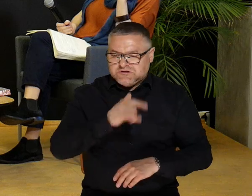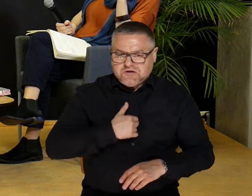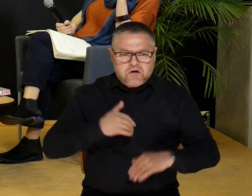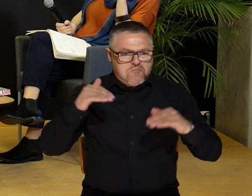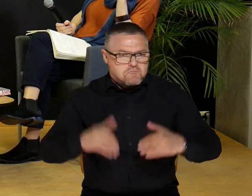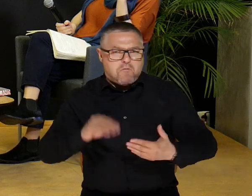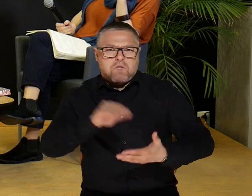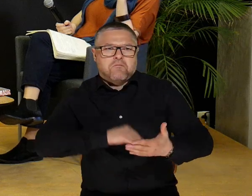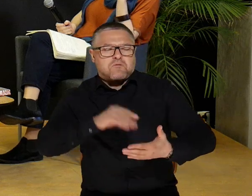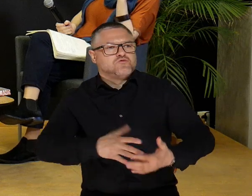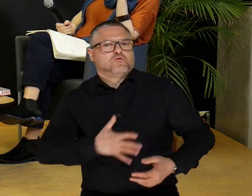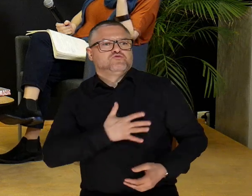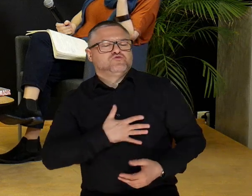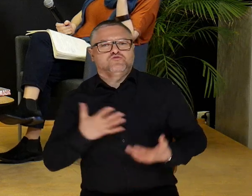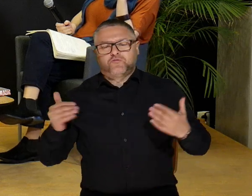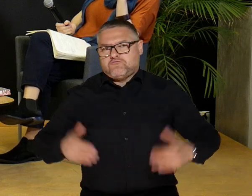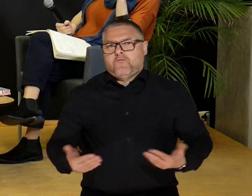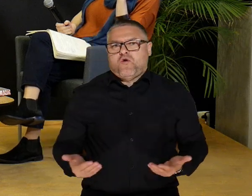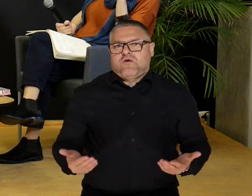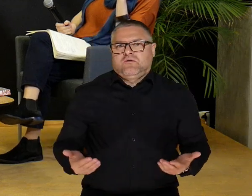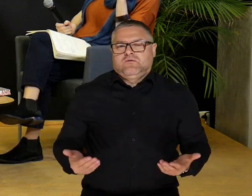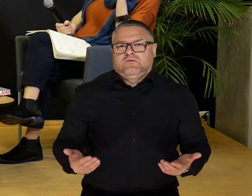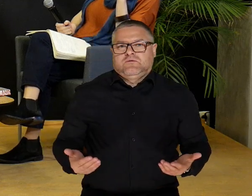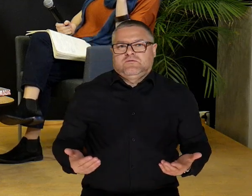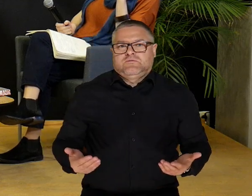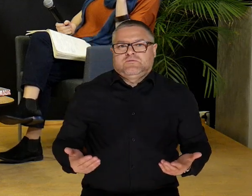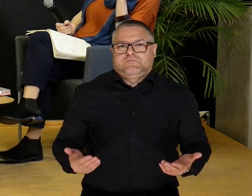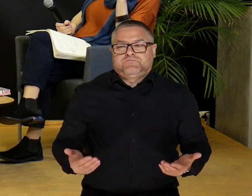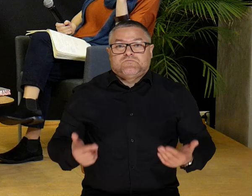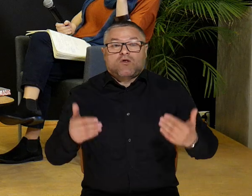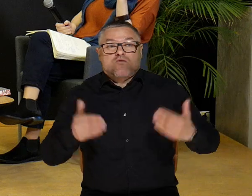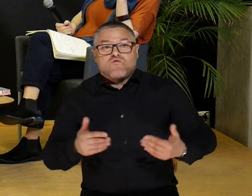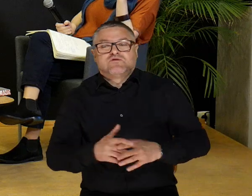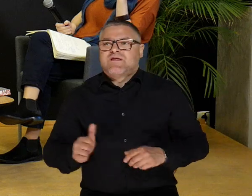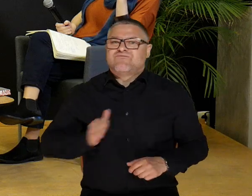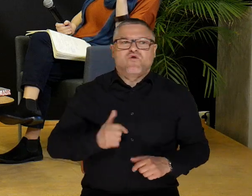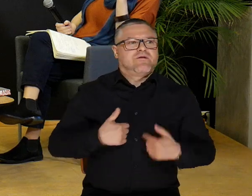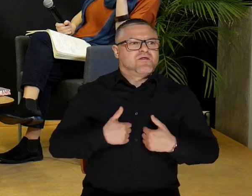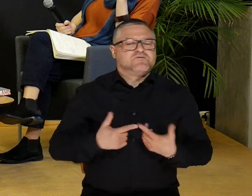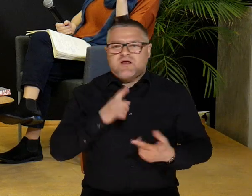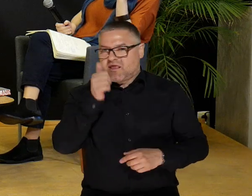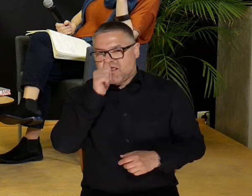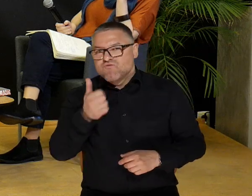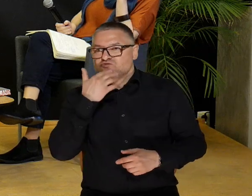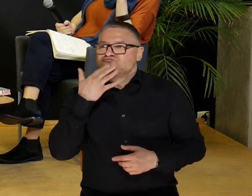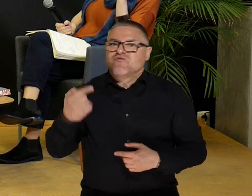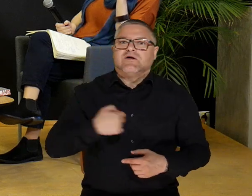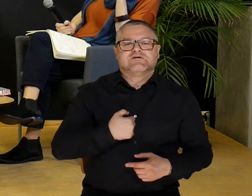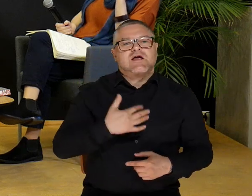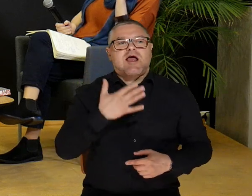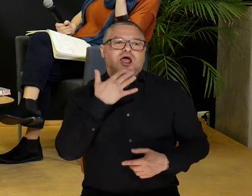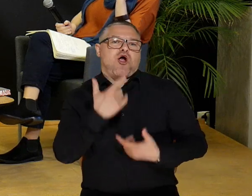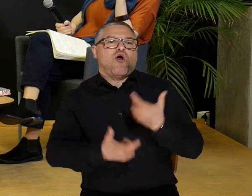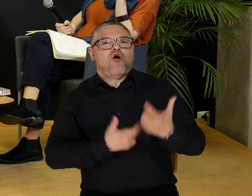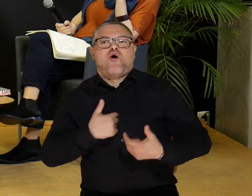tym napisać, tak? To znaczy, że właśnie może jest to dosyć wygodne dla mnie, bo nikt mi nie może zarzucić, że ja tutaj dokonuję,